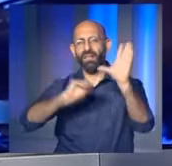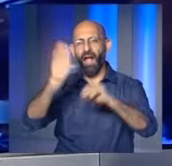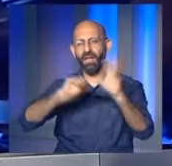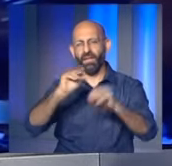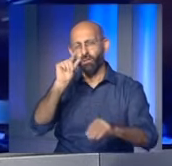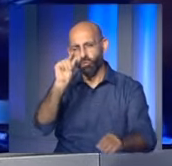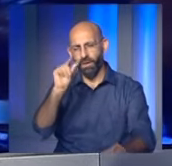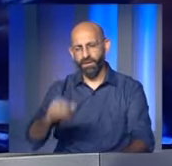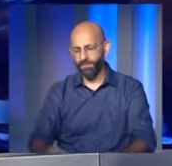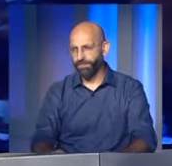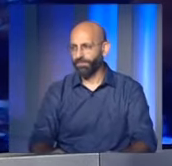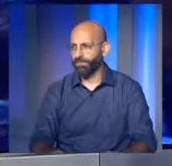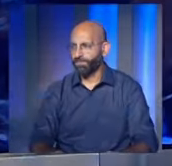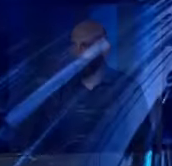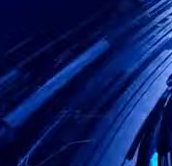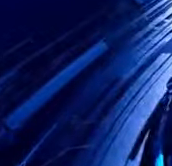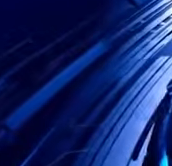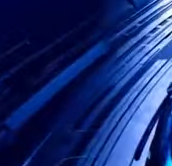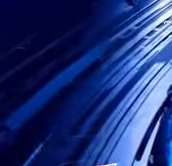تتابعون النشرة بعد هذا الفاصل.